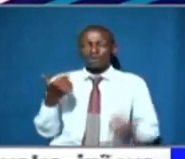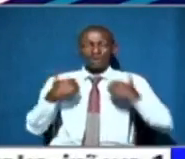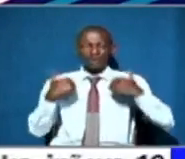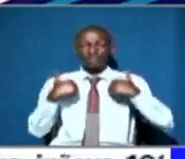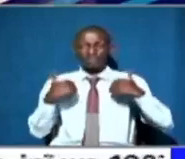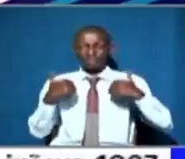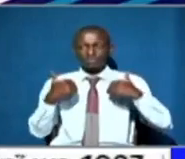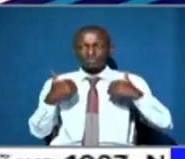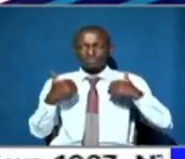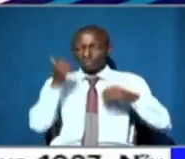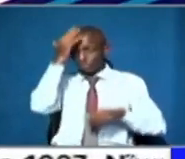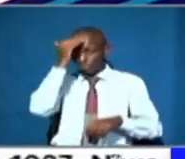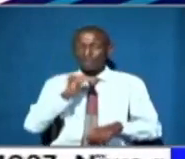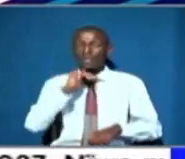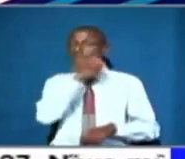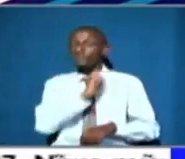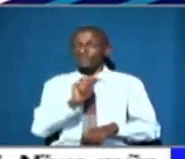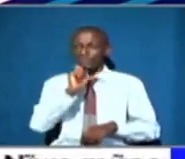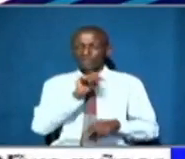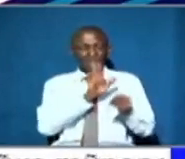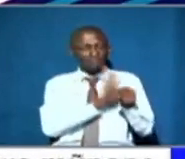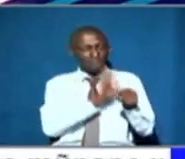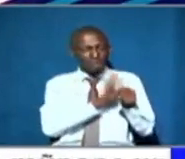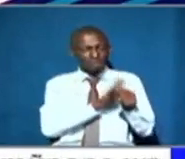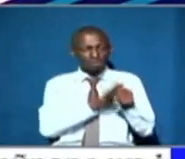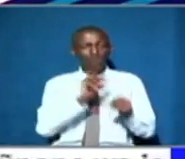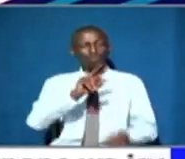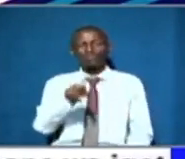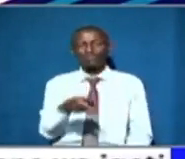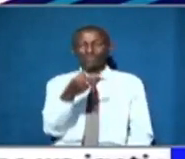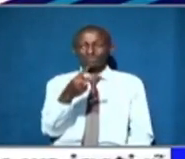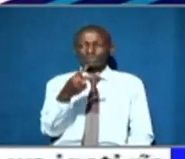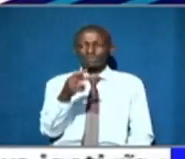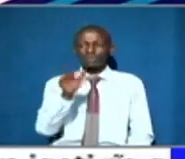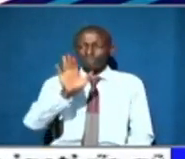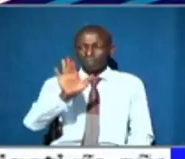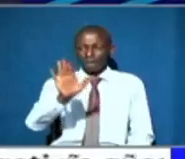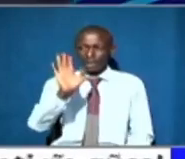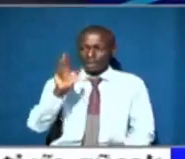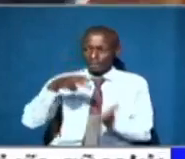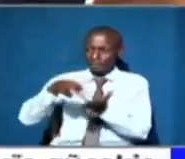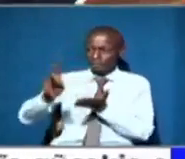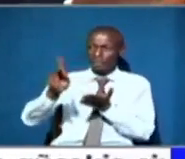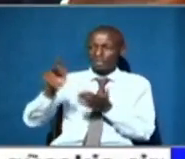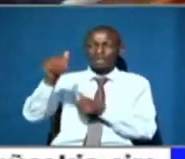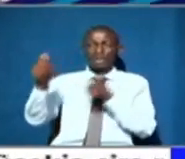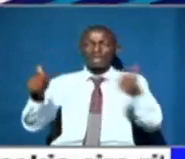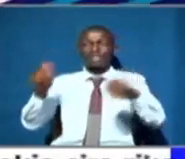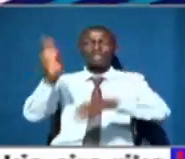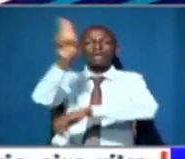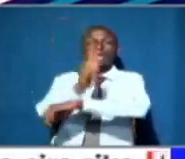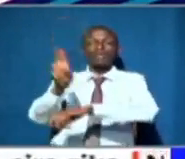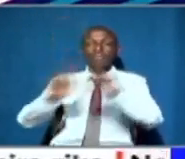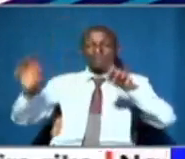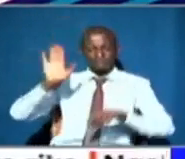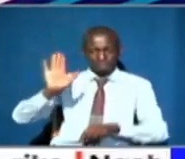tondu wakwira ki na microphone nishi gigiri gire nduthi ugure ni icho ingi ni huthira andu ariangi no yaku ni